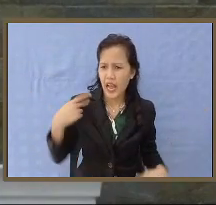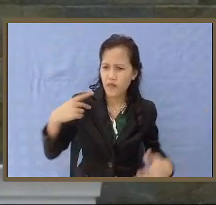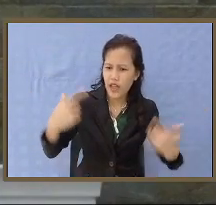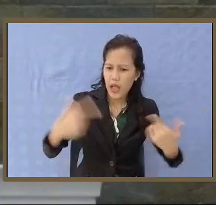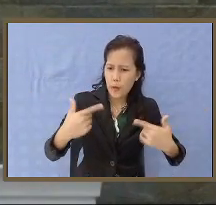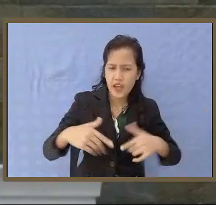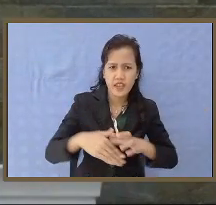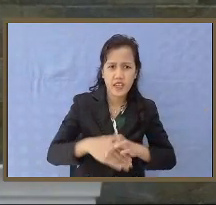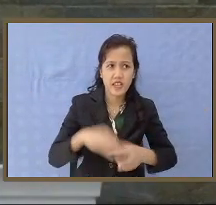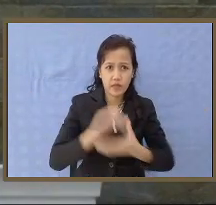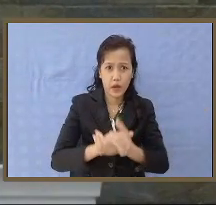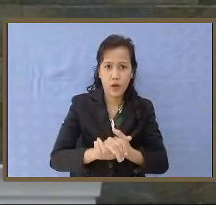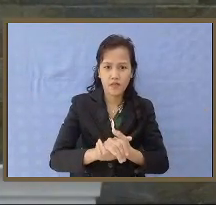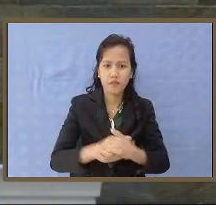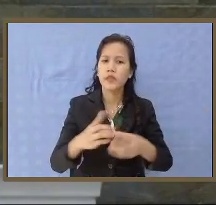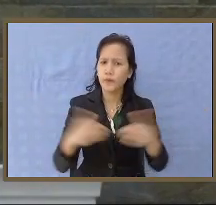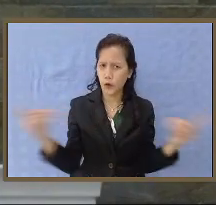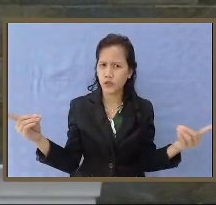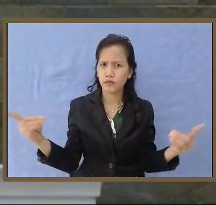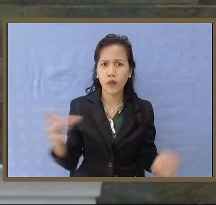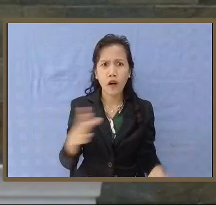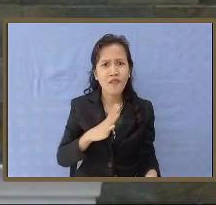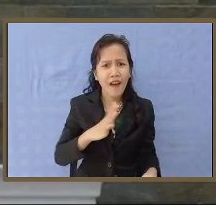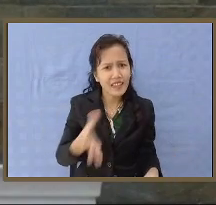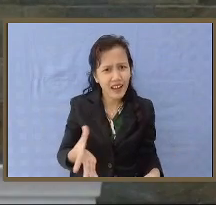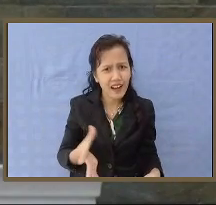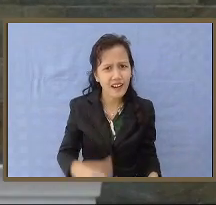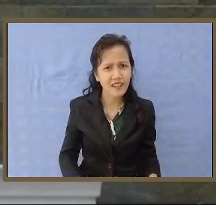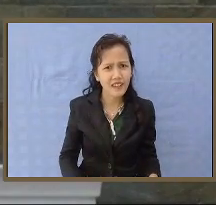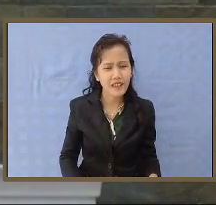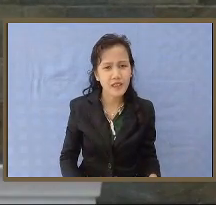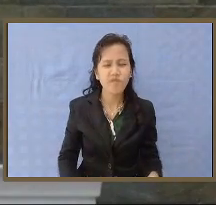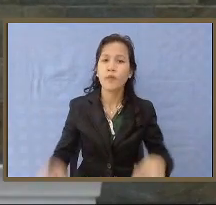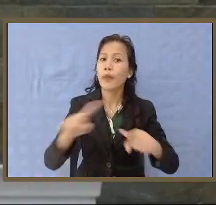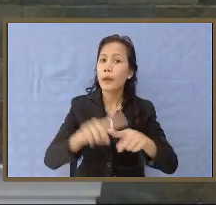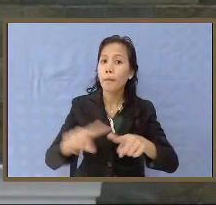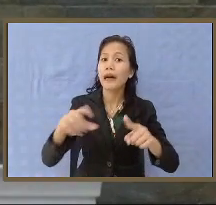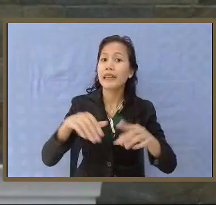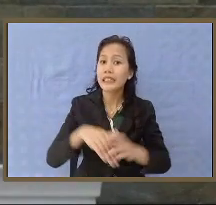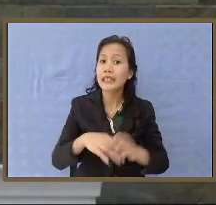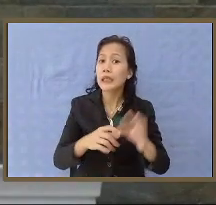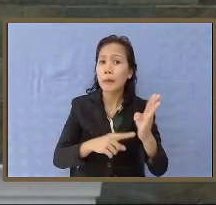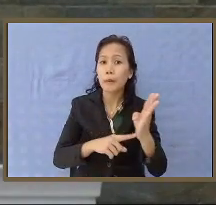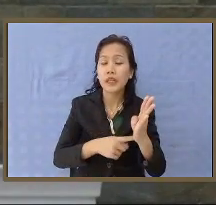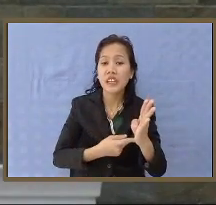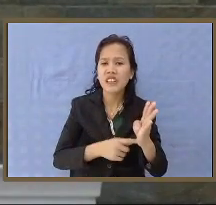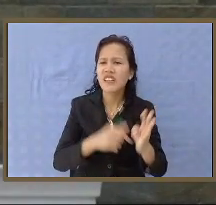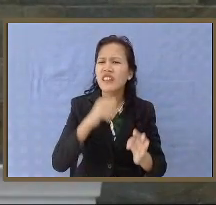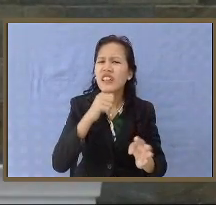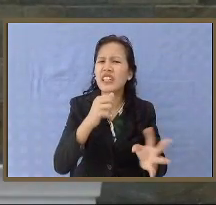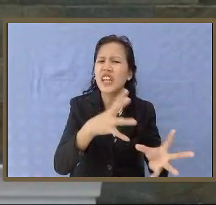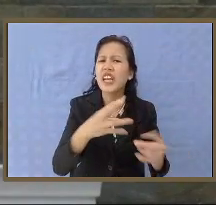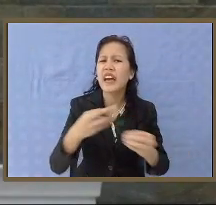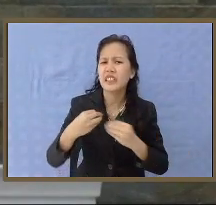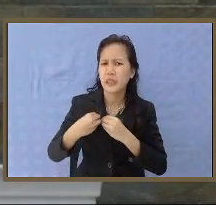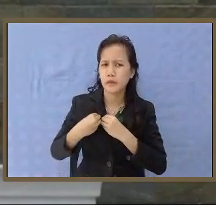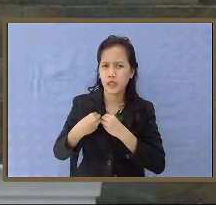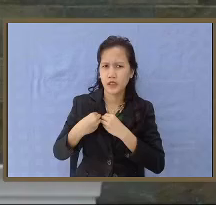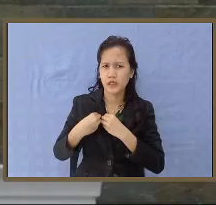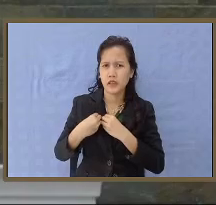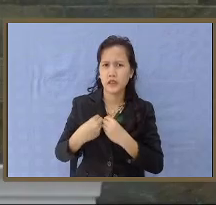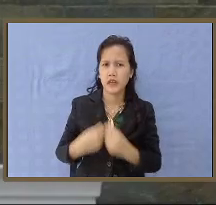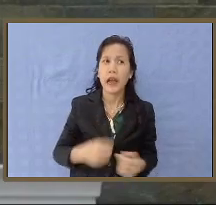niyan ay yan, from the very beginning, yan po ay hindi po accepted. Okay? Hindi po